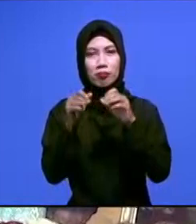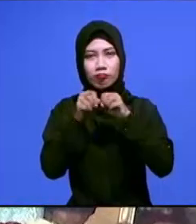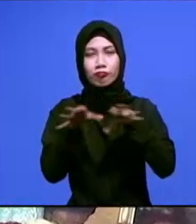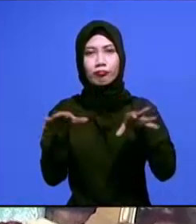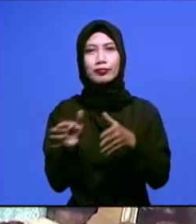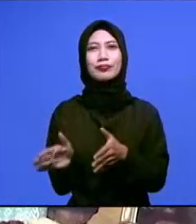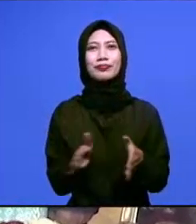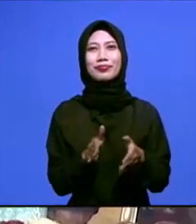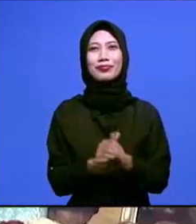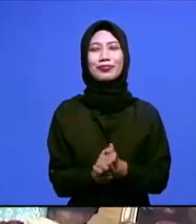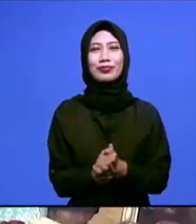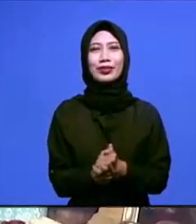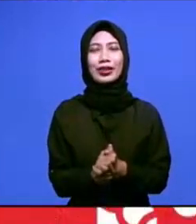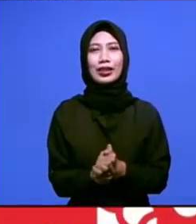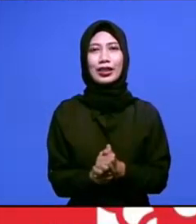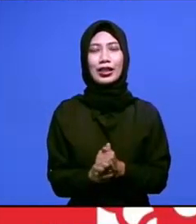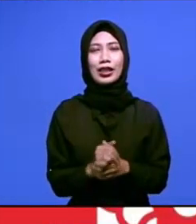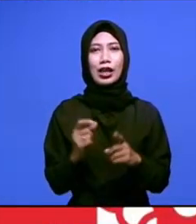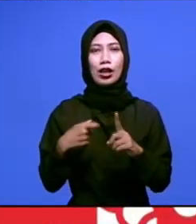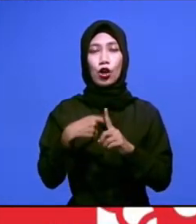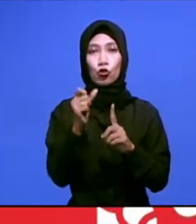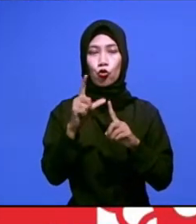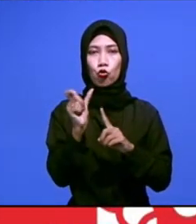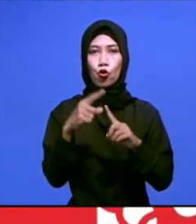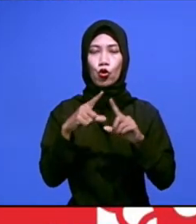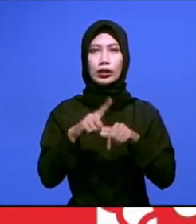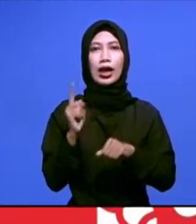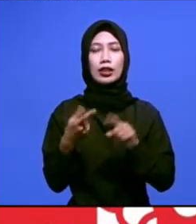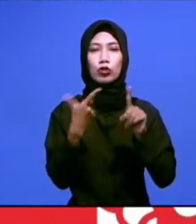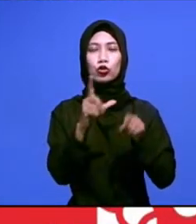upacara virtual perayaan HUT RI tahun ini disiapkan sebanyak